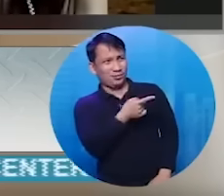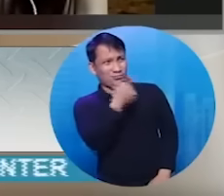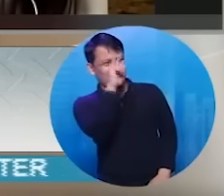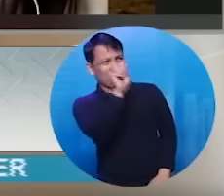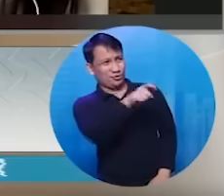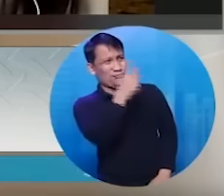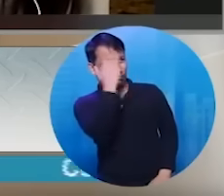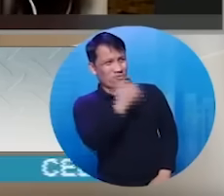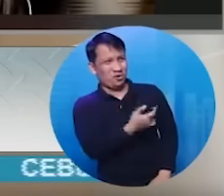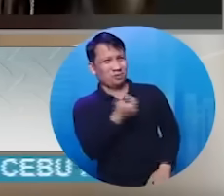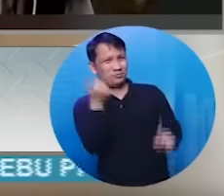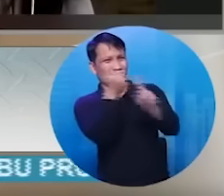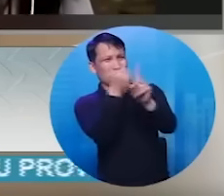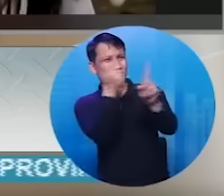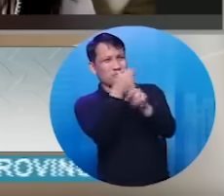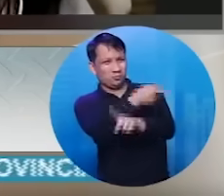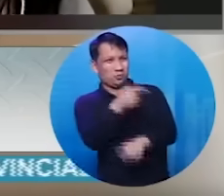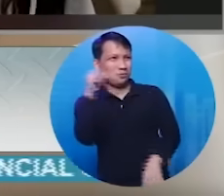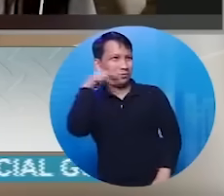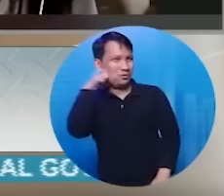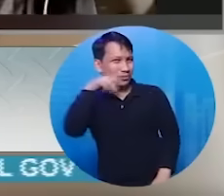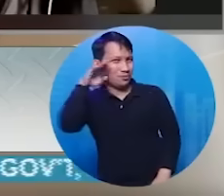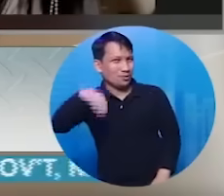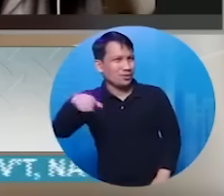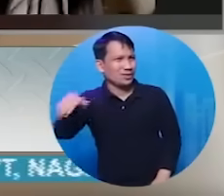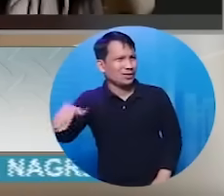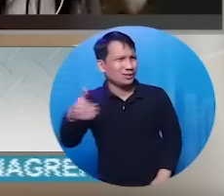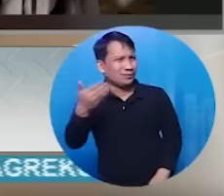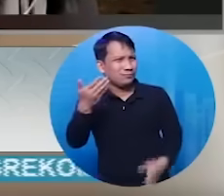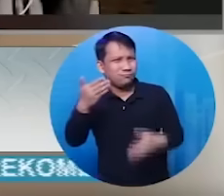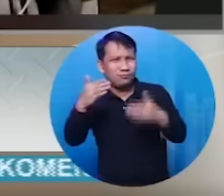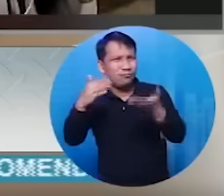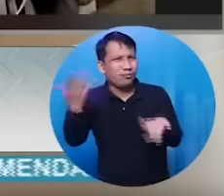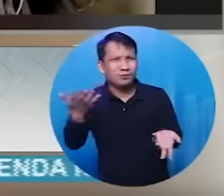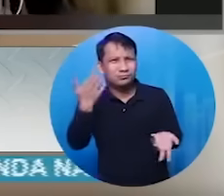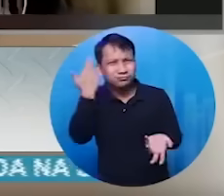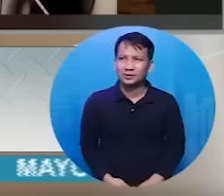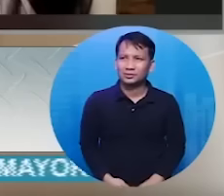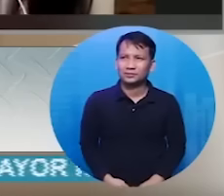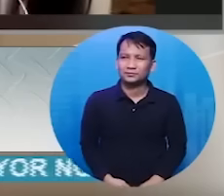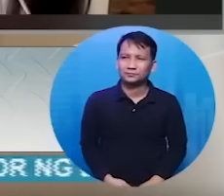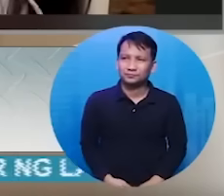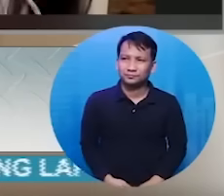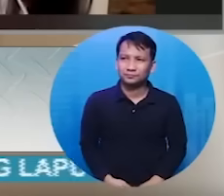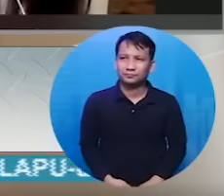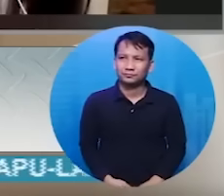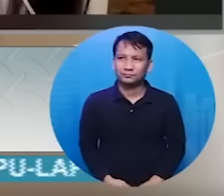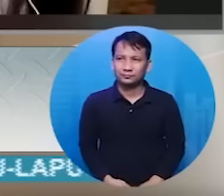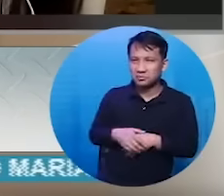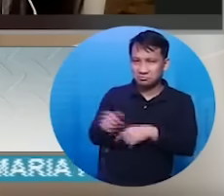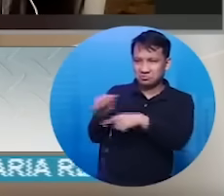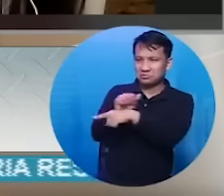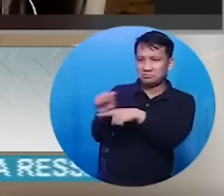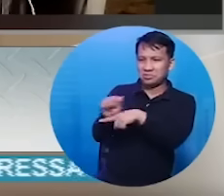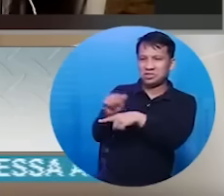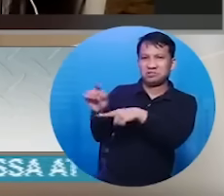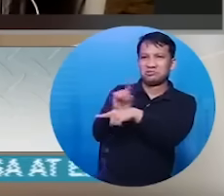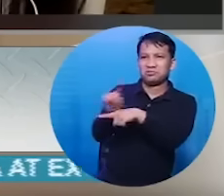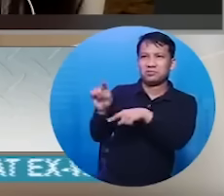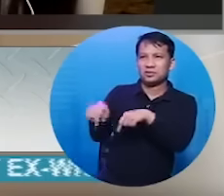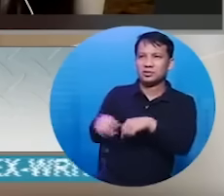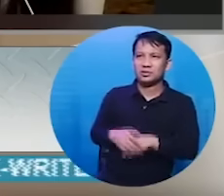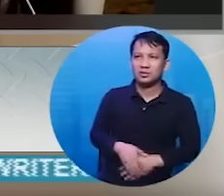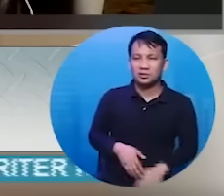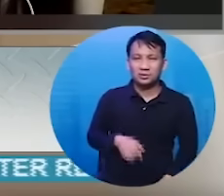nabubugbog na atim, saktan yung mga kapatid mo sa napakababaw na dahilan, sir? Yun nga, sir. Dinisiplina ko, sir. Sir, yung